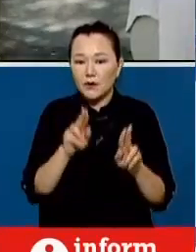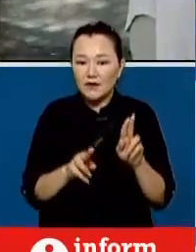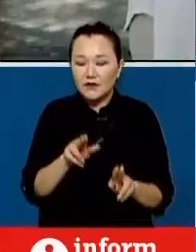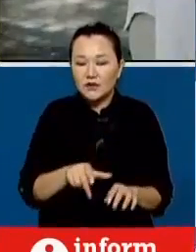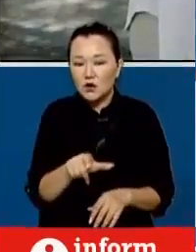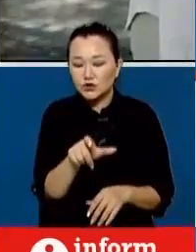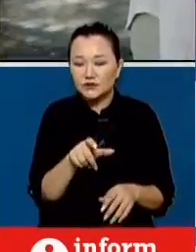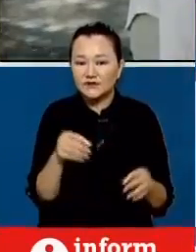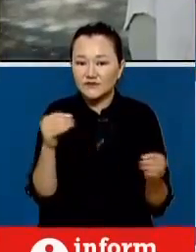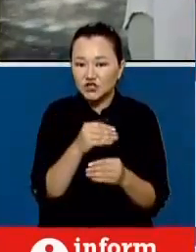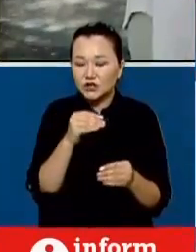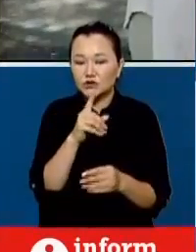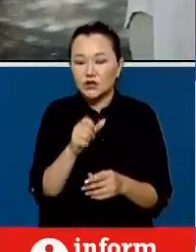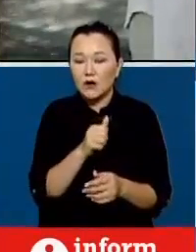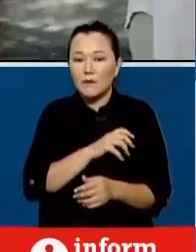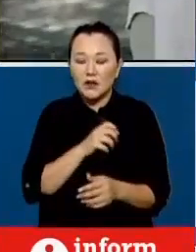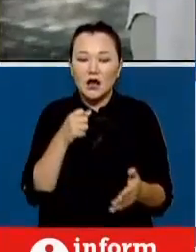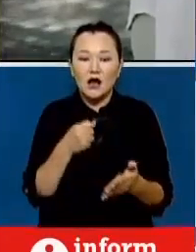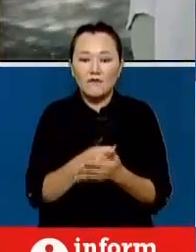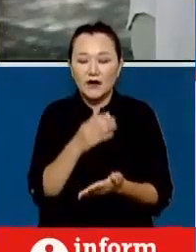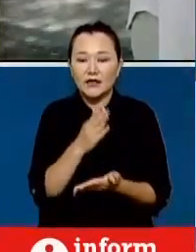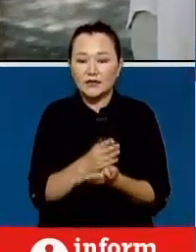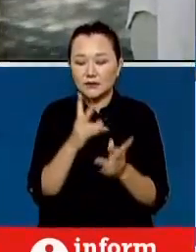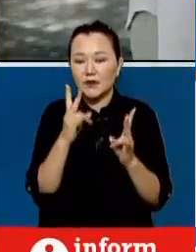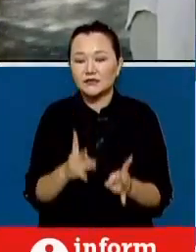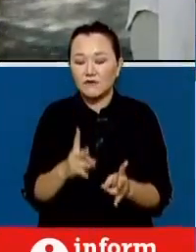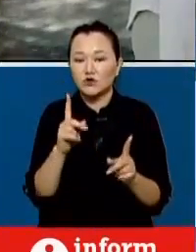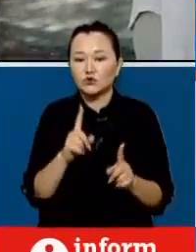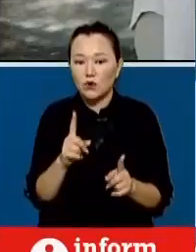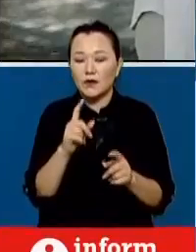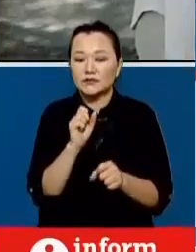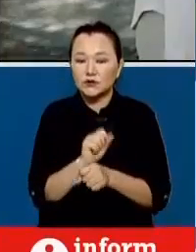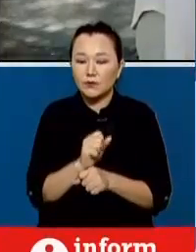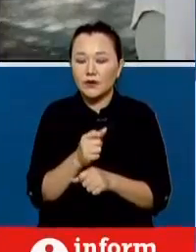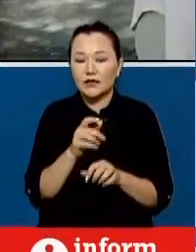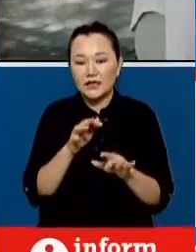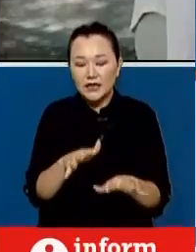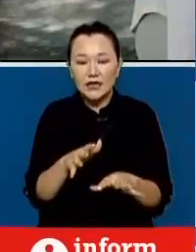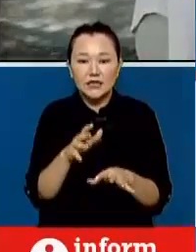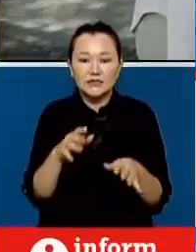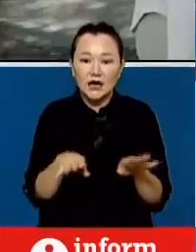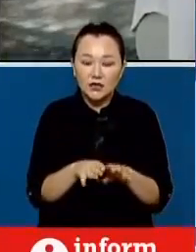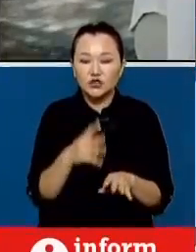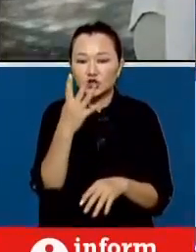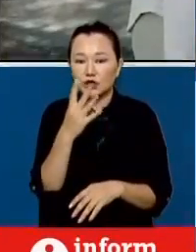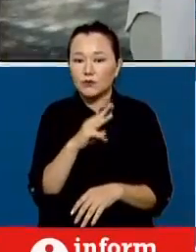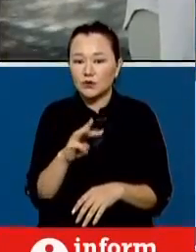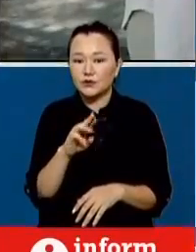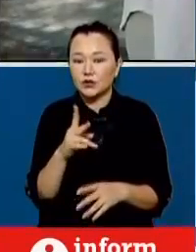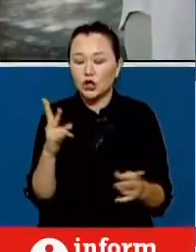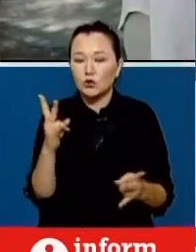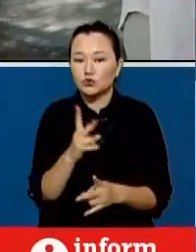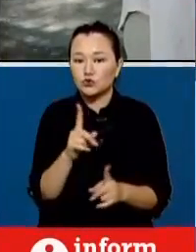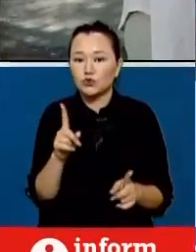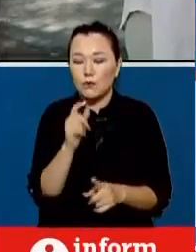дорожного движения, из-за чего была авария, есть пострадавшая. Мол, чтобы прекратить уголовное дело, нужны 4 миллиона тенге.